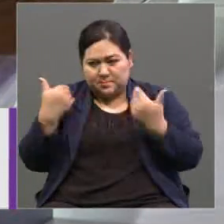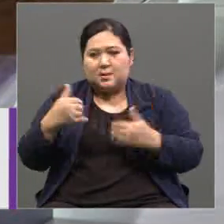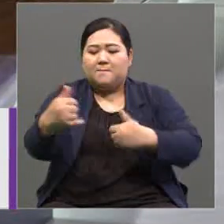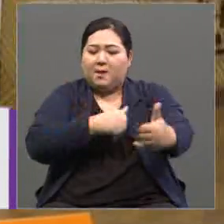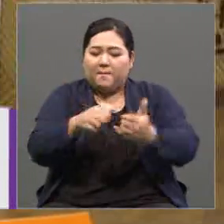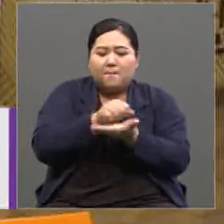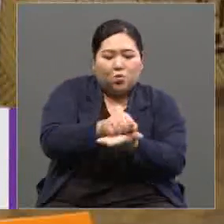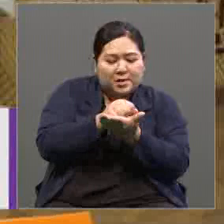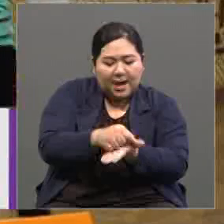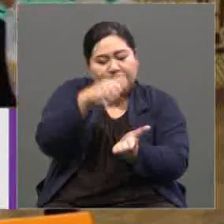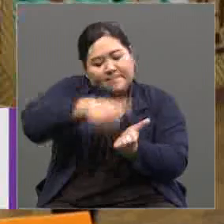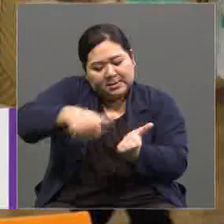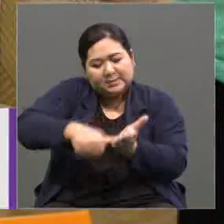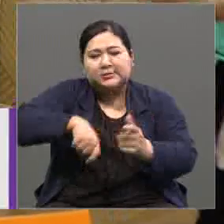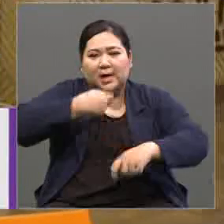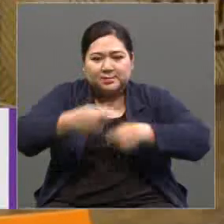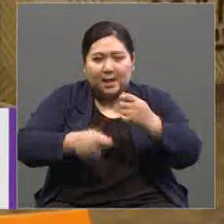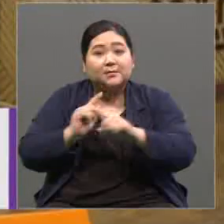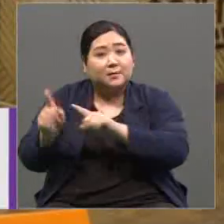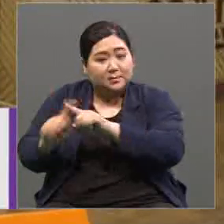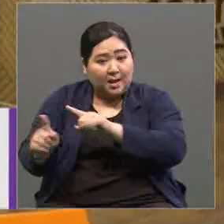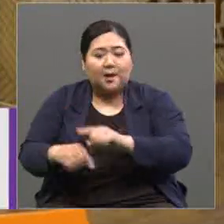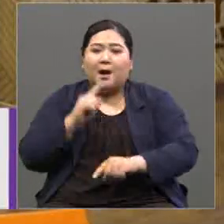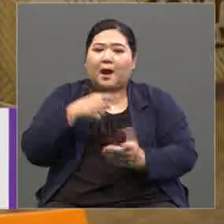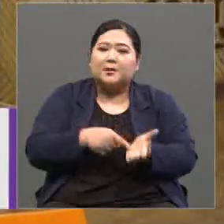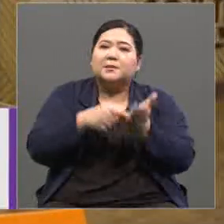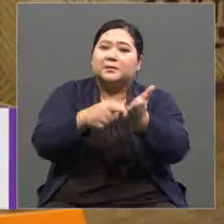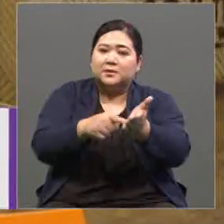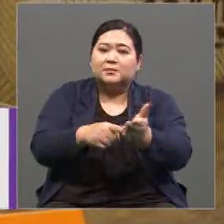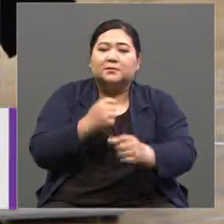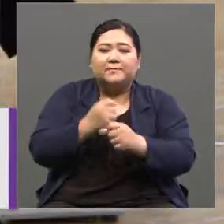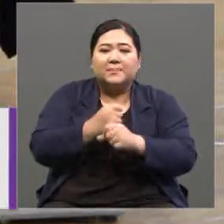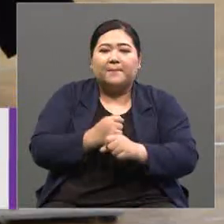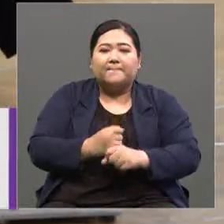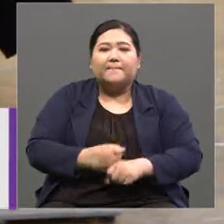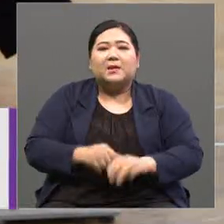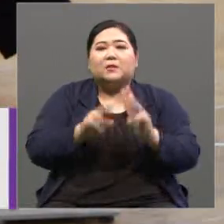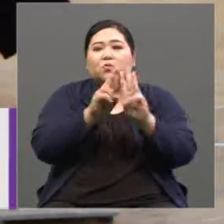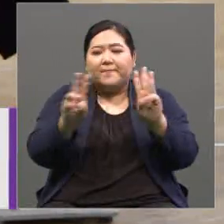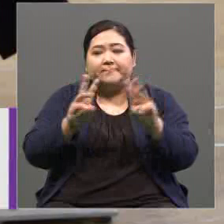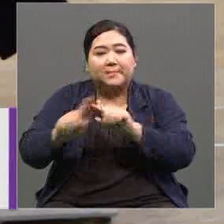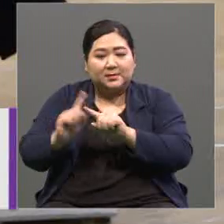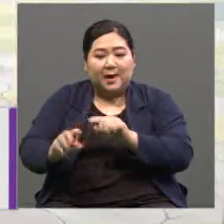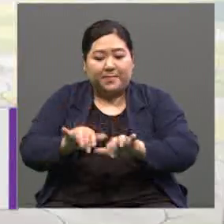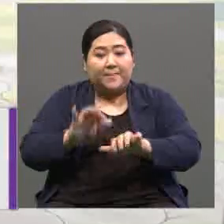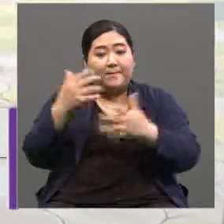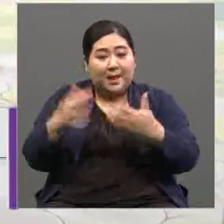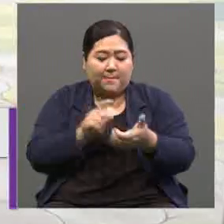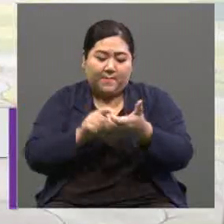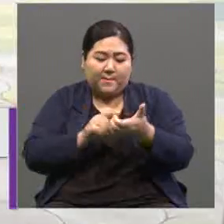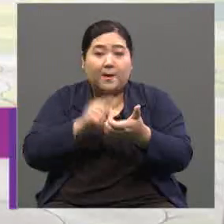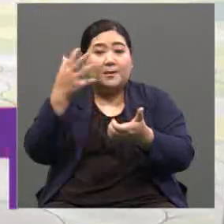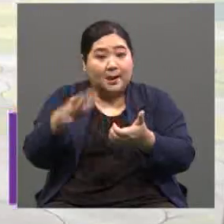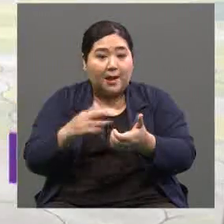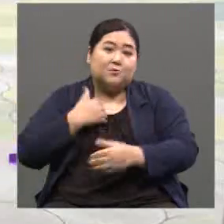ให้บริการชำระภาษีสำหรับผู้เสียภาษีที่ยื่นแบบแสดงรายการผ่านช่องทางอิเล็กทรอนิกส์ทั้งนี้ที่ผ่านมากรมสรรพากร